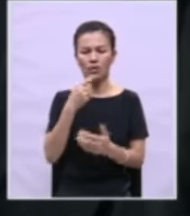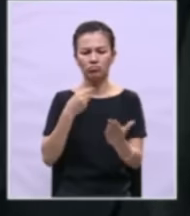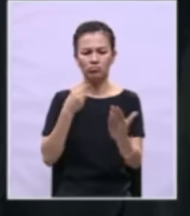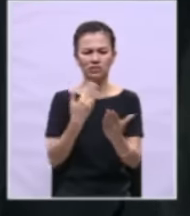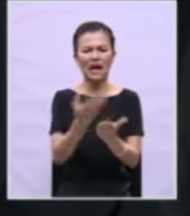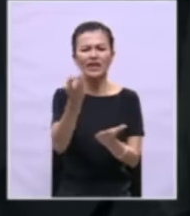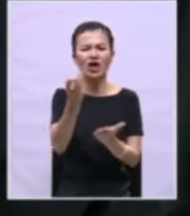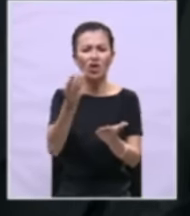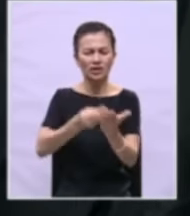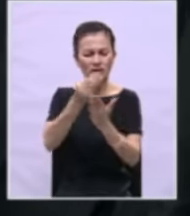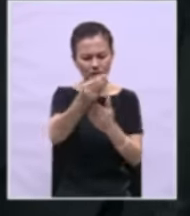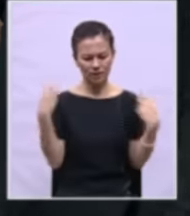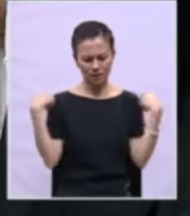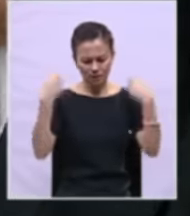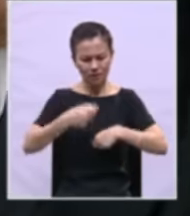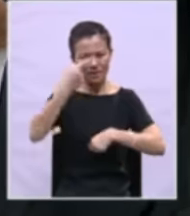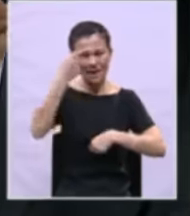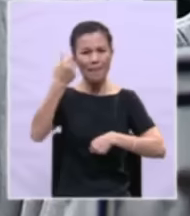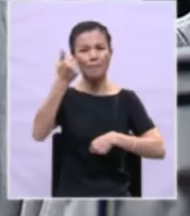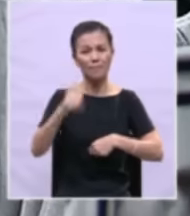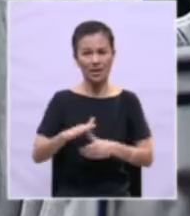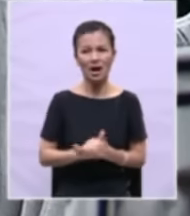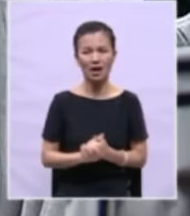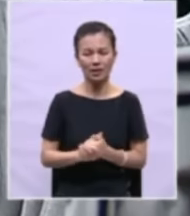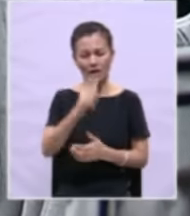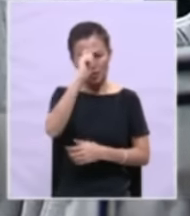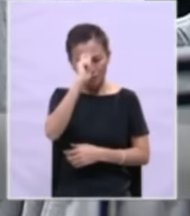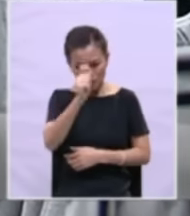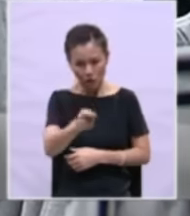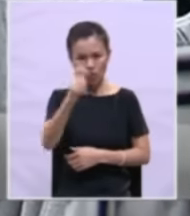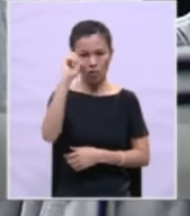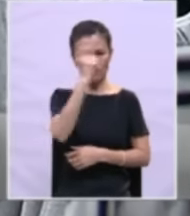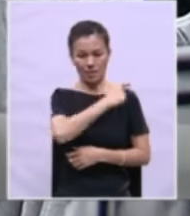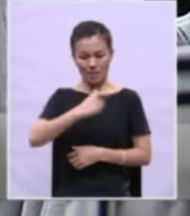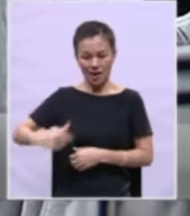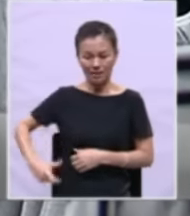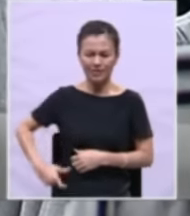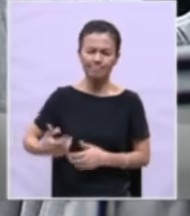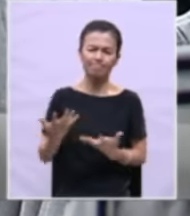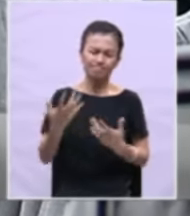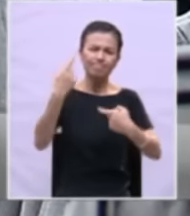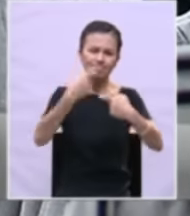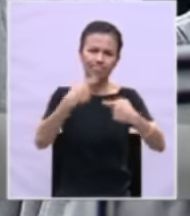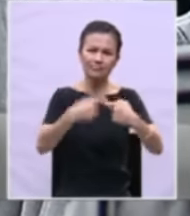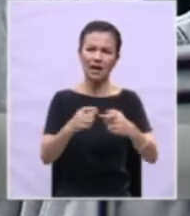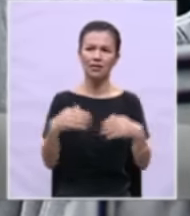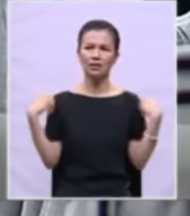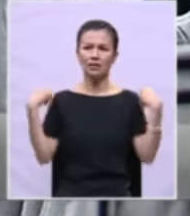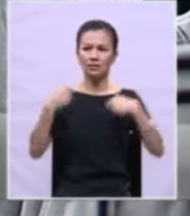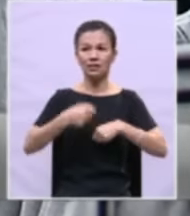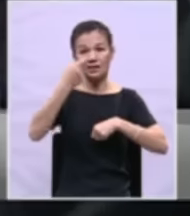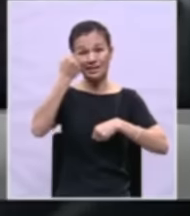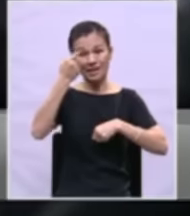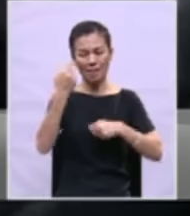พื่อแสดงความอาลัยแต่พระบาทสมเด็จพระปรมินทรมหาภูมิพลอดุลยเดชได้ประกอบกับช่วงนี้เสื้อดำก็มีราค